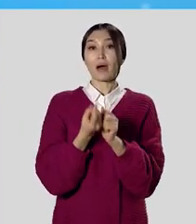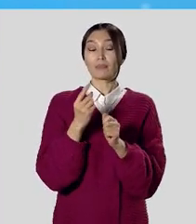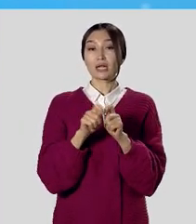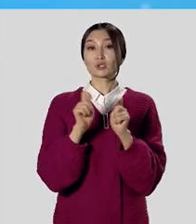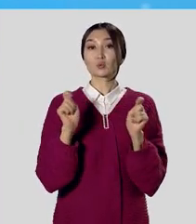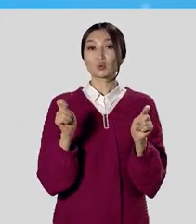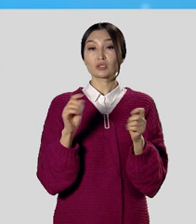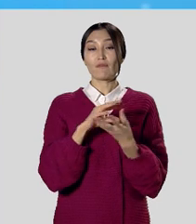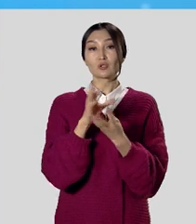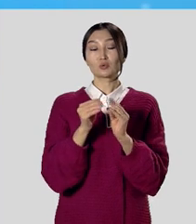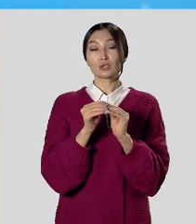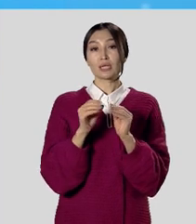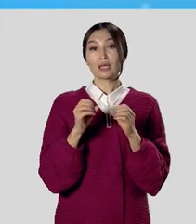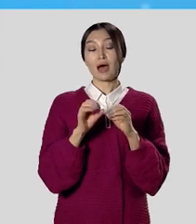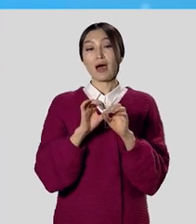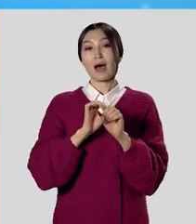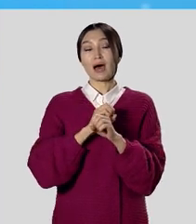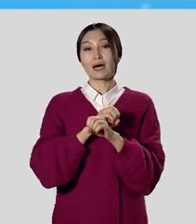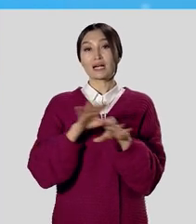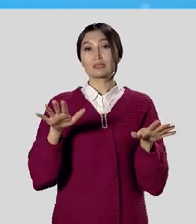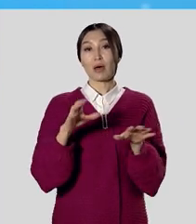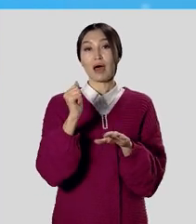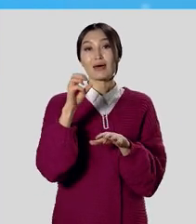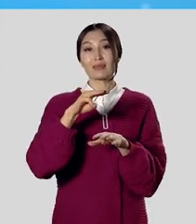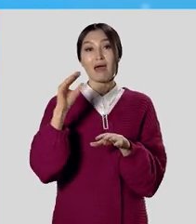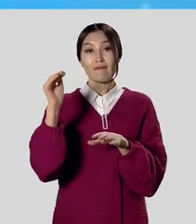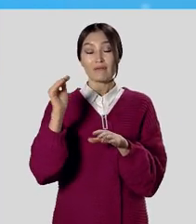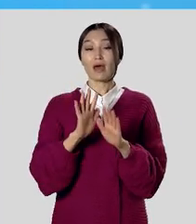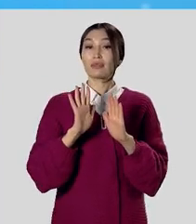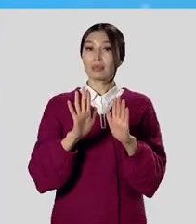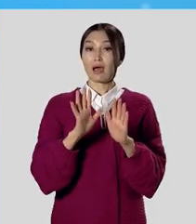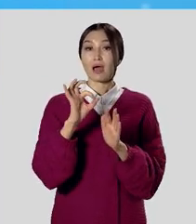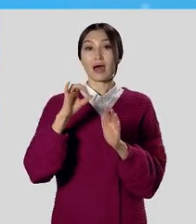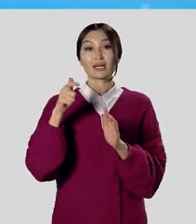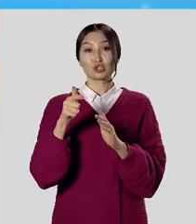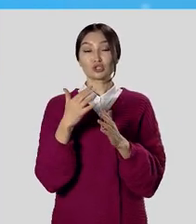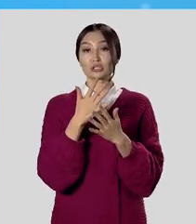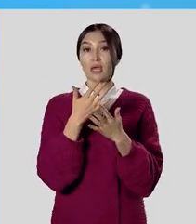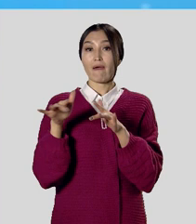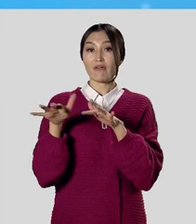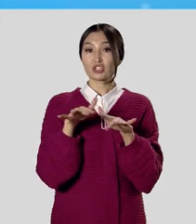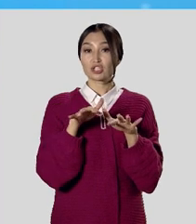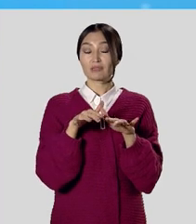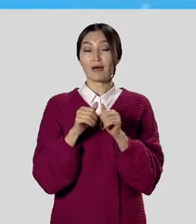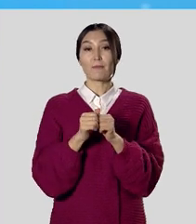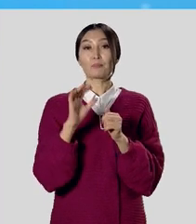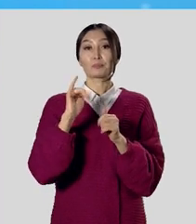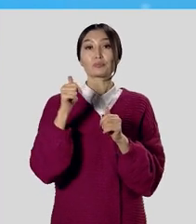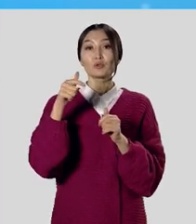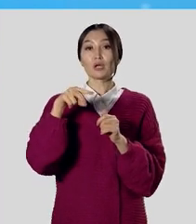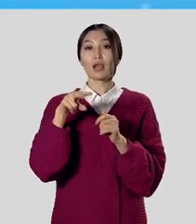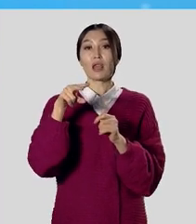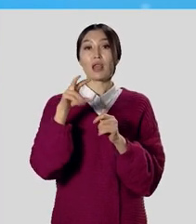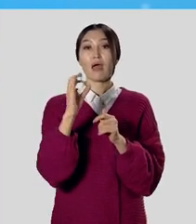в результате распада АТФ. Так, органические вещества, например,